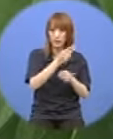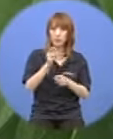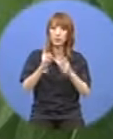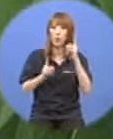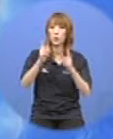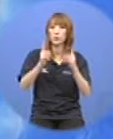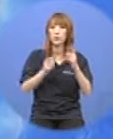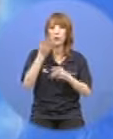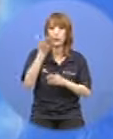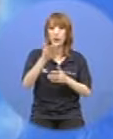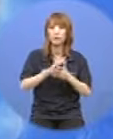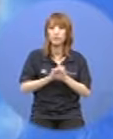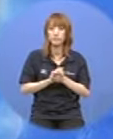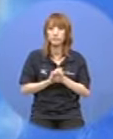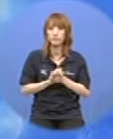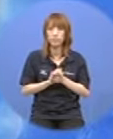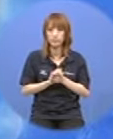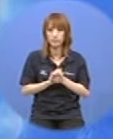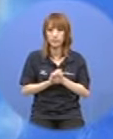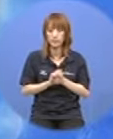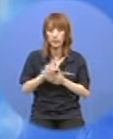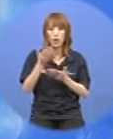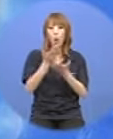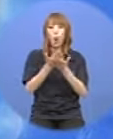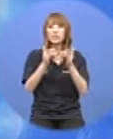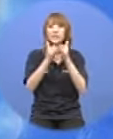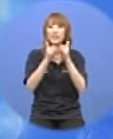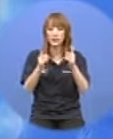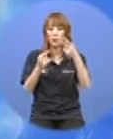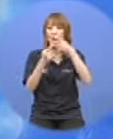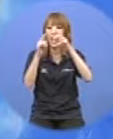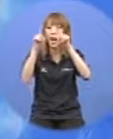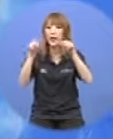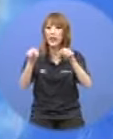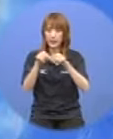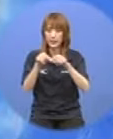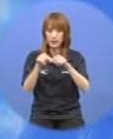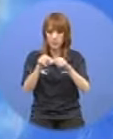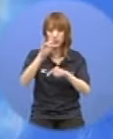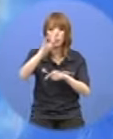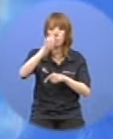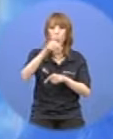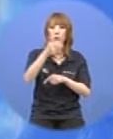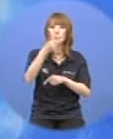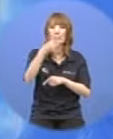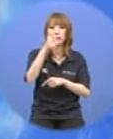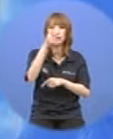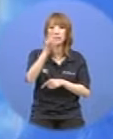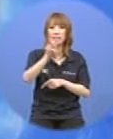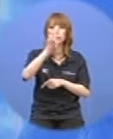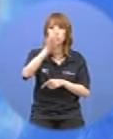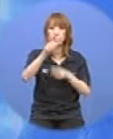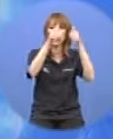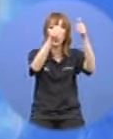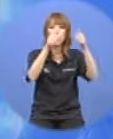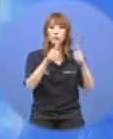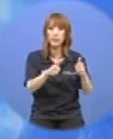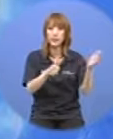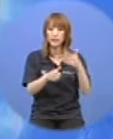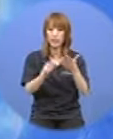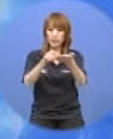か。ご希望の方ははがきまたは紀の国21のホームページからご応募ください